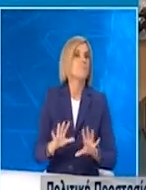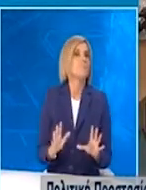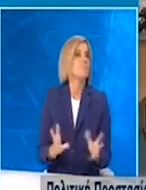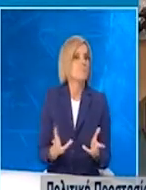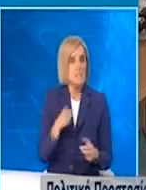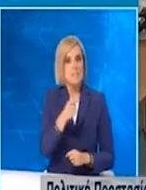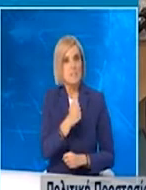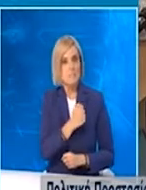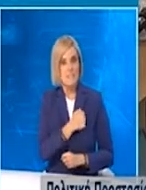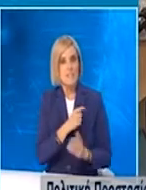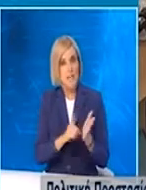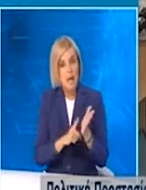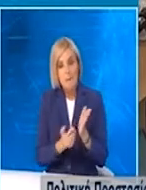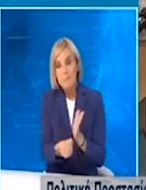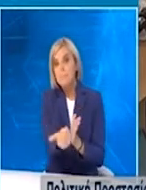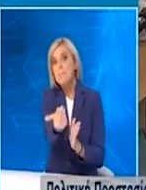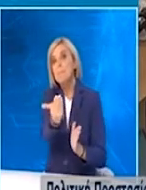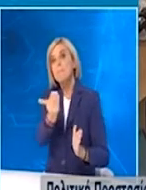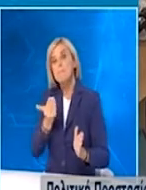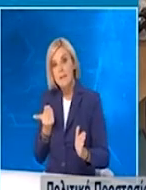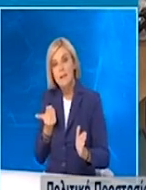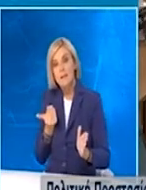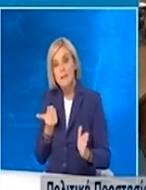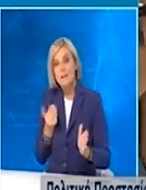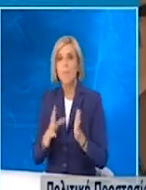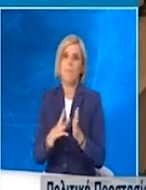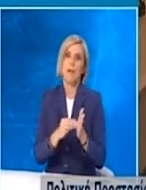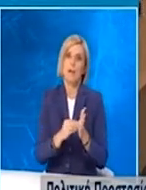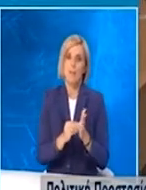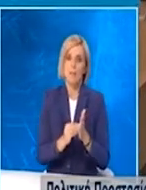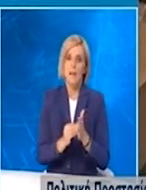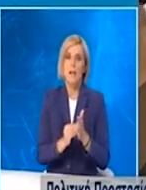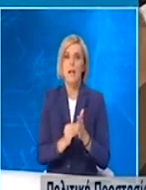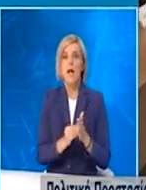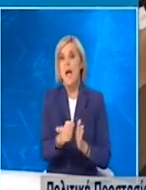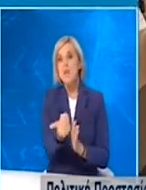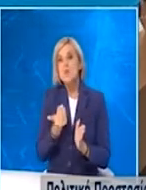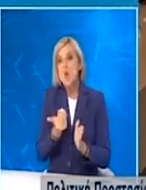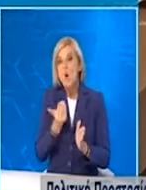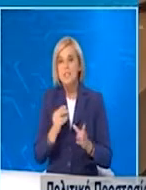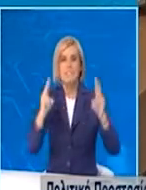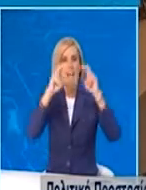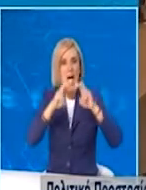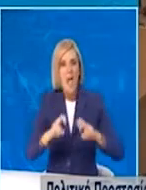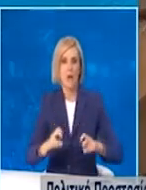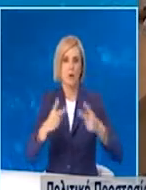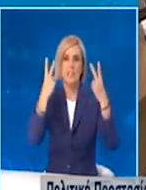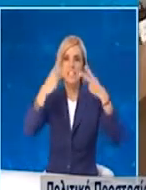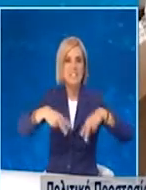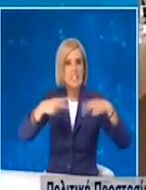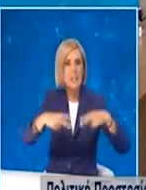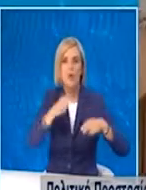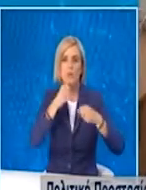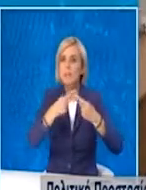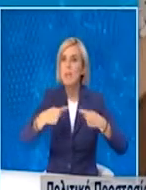Ο κύριος Χαρδαλιάς τόνισε ότι οι έλεγχοι σε καταστήματα υγειονομικού ενδιαφέροντος θα συνεχιστούν και θα είναι μαζικοί. Από την 1η